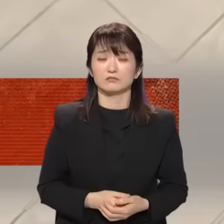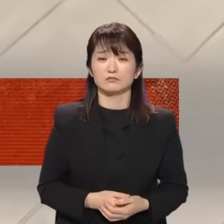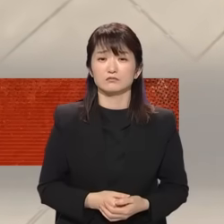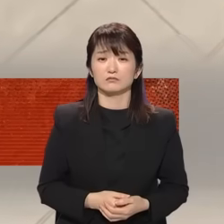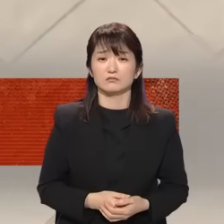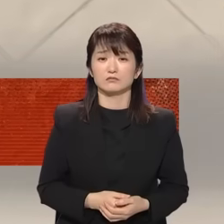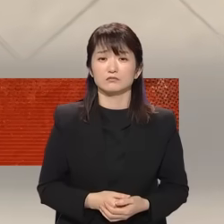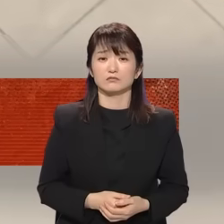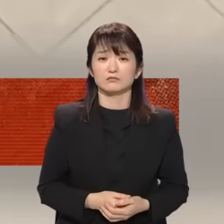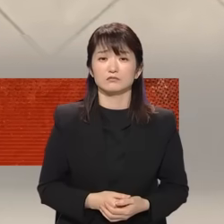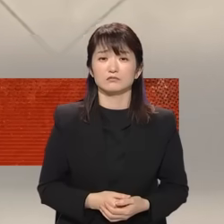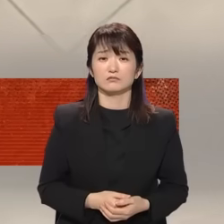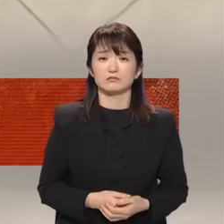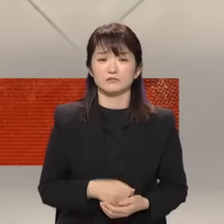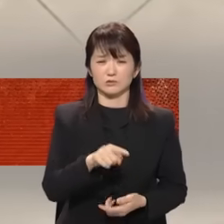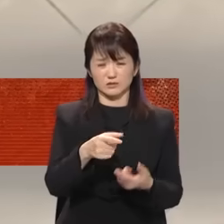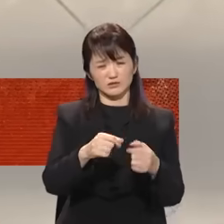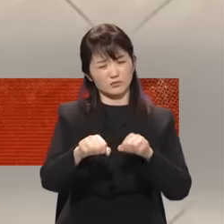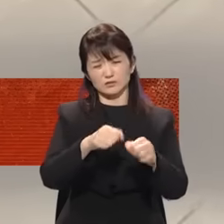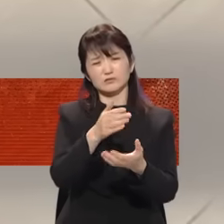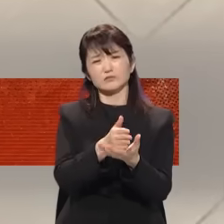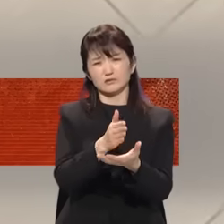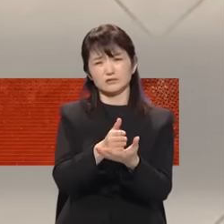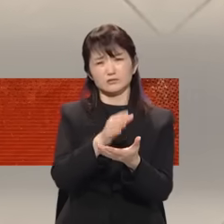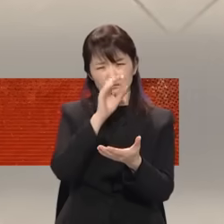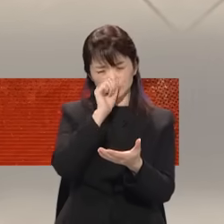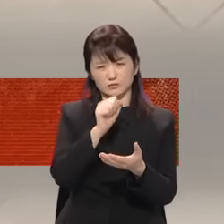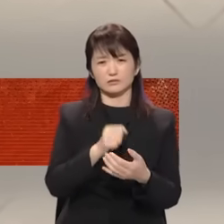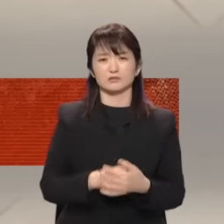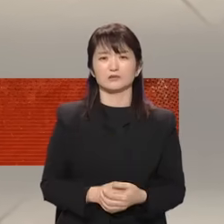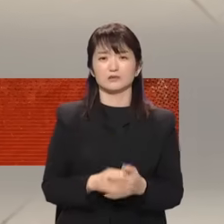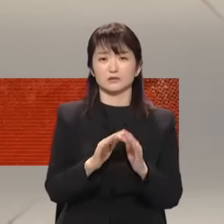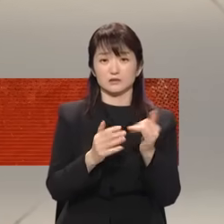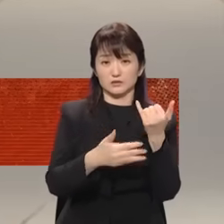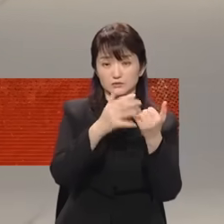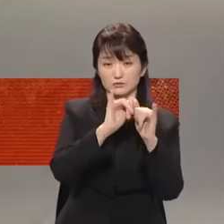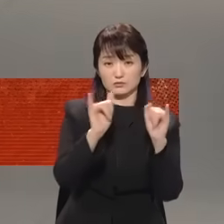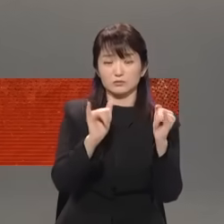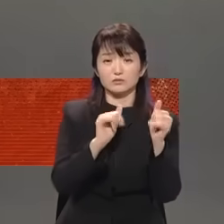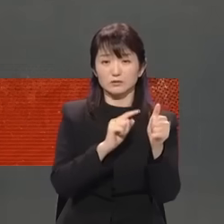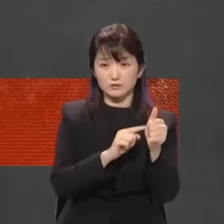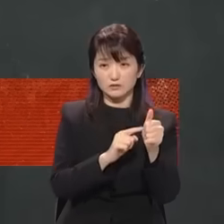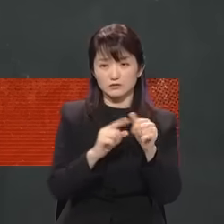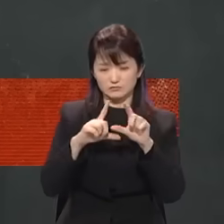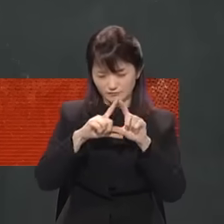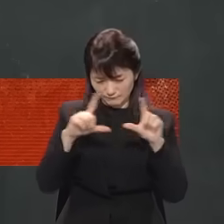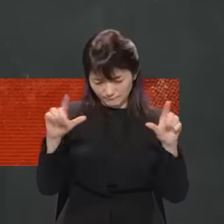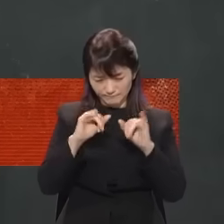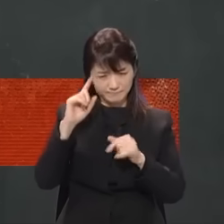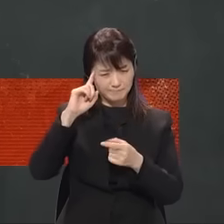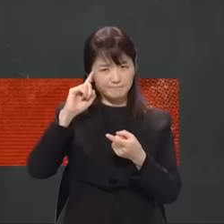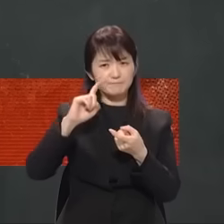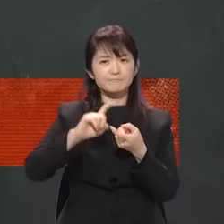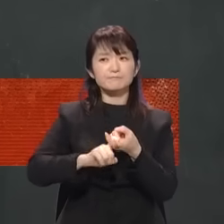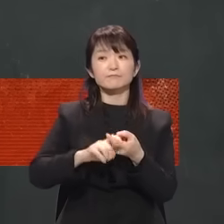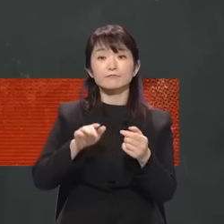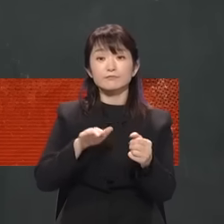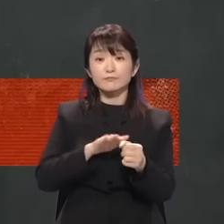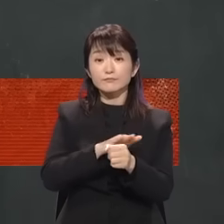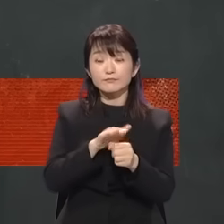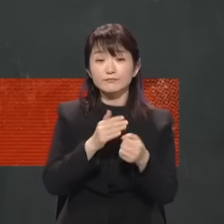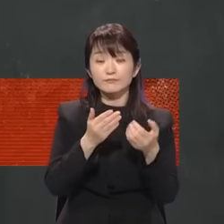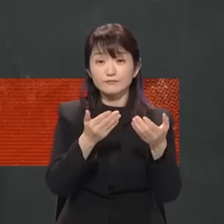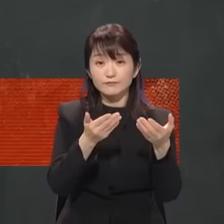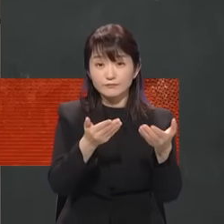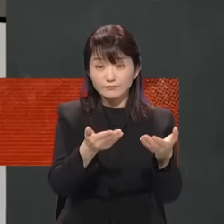맞으니까 그렇게 하지 말았으면 좋겠습니다 뭐 유튜버들 그리고 연예인들 뭐 관심받고 사랑받고 사는